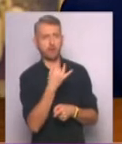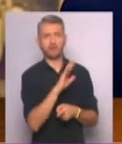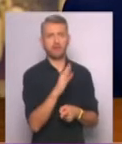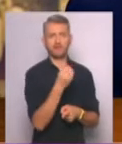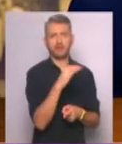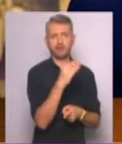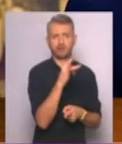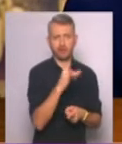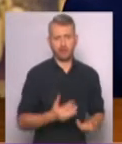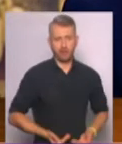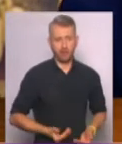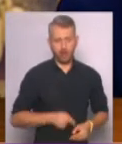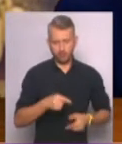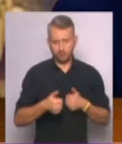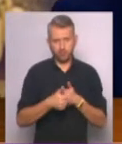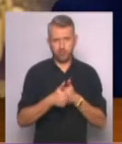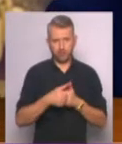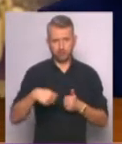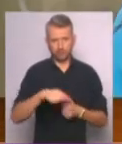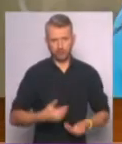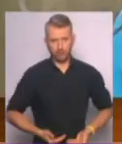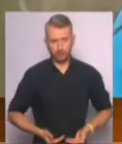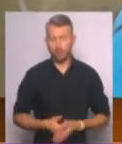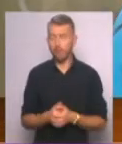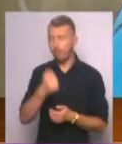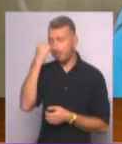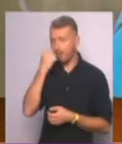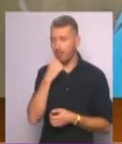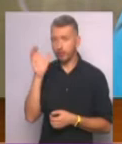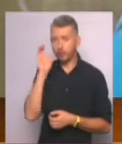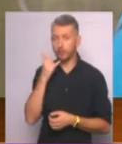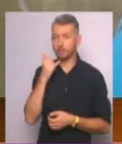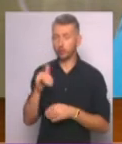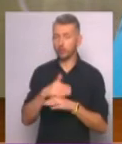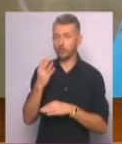прямо тут, в цих кабінетах. Зовсім поряд з нами. Абсолютно. Так, дуже дякую вам. Слухаємо дзвінок. Добрий день.